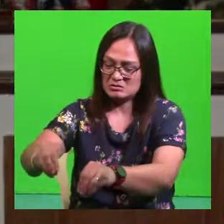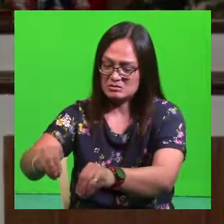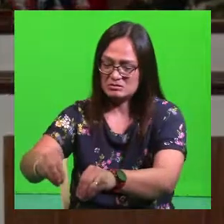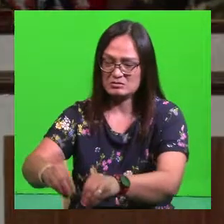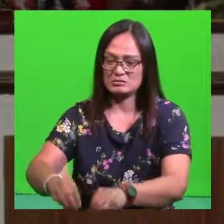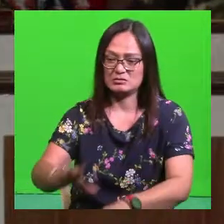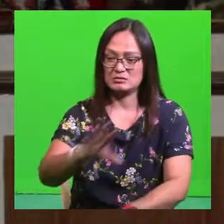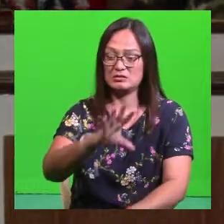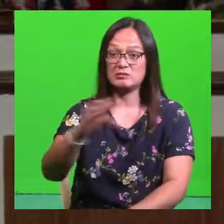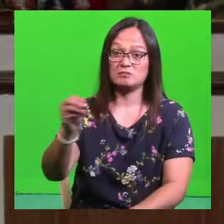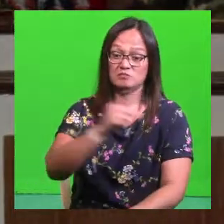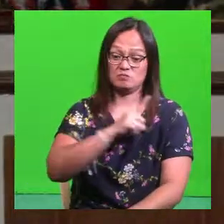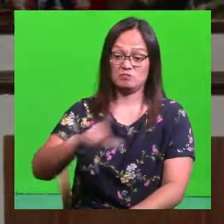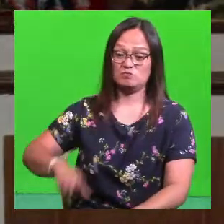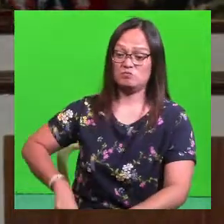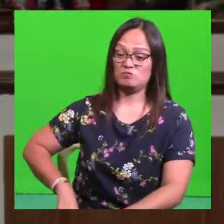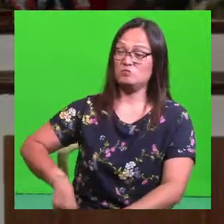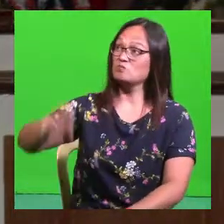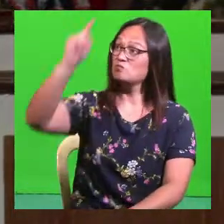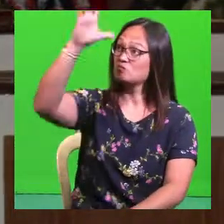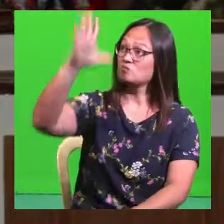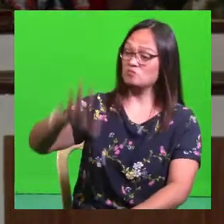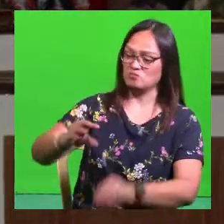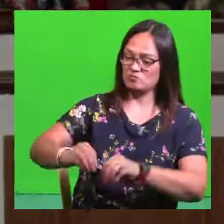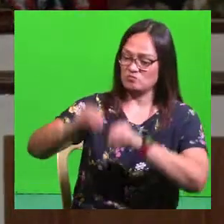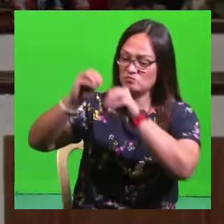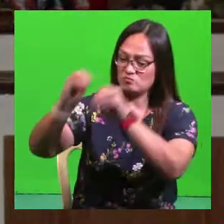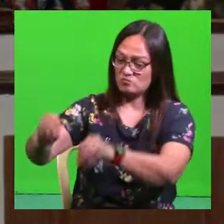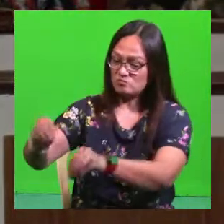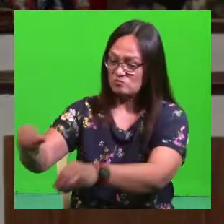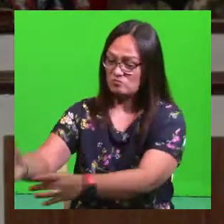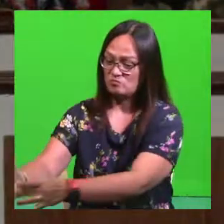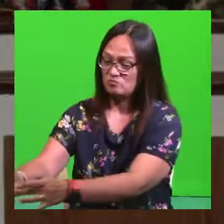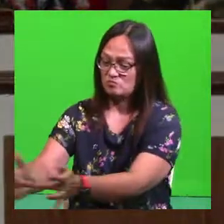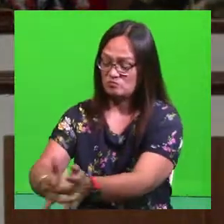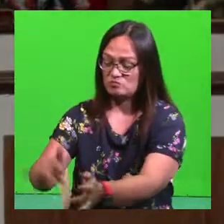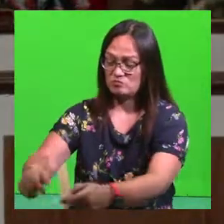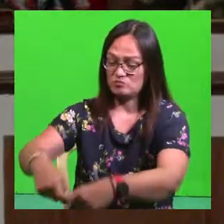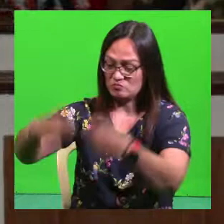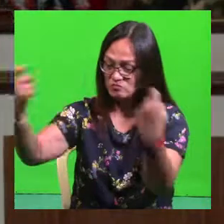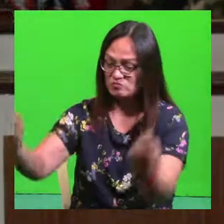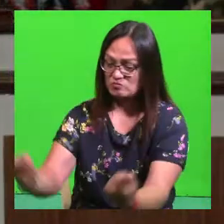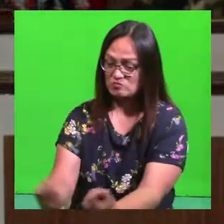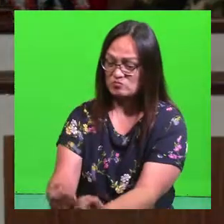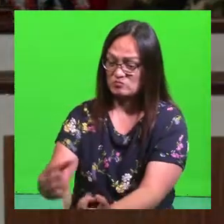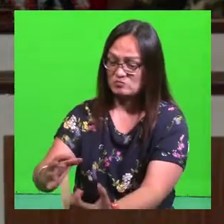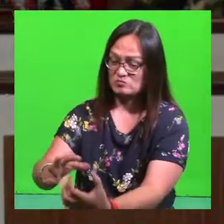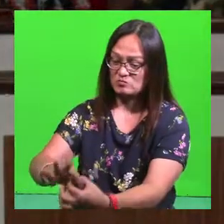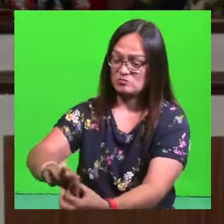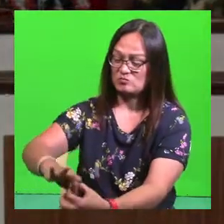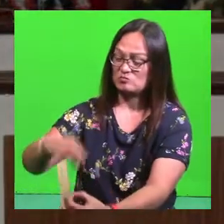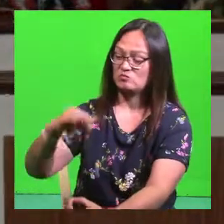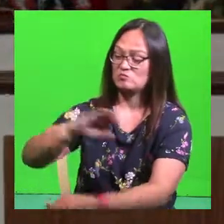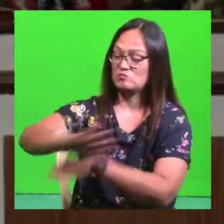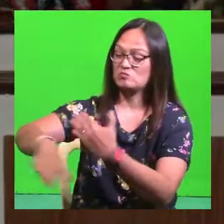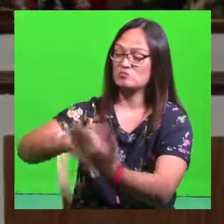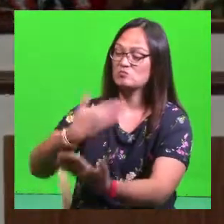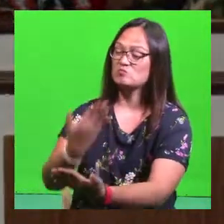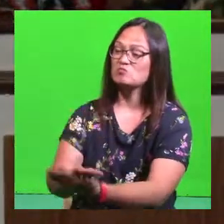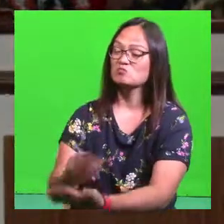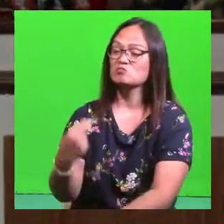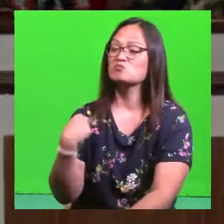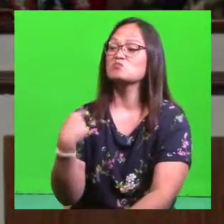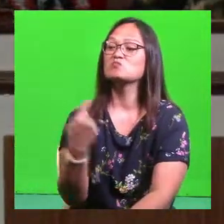Panginoon, the iniquity of us all. Kaya po nung siya'y nabayubay sa krus